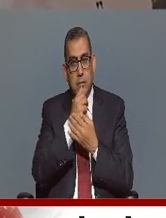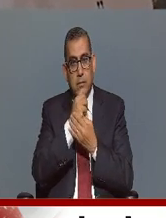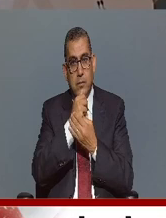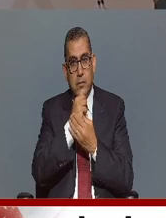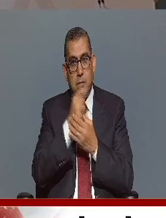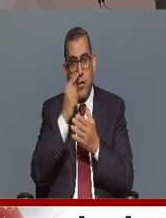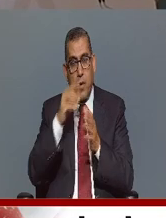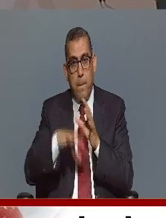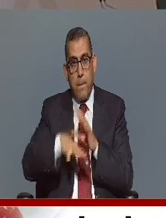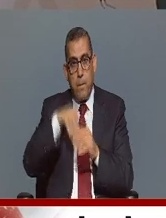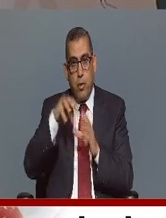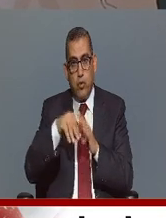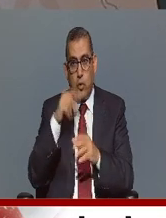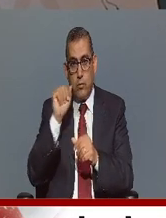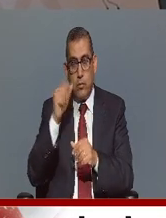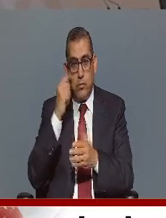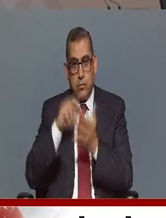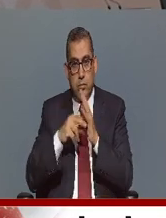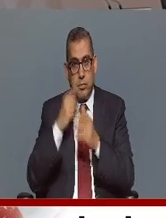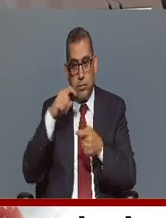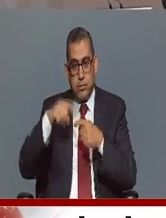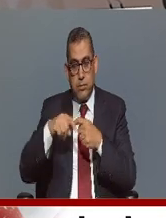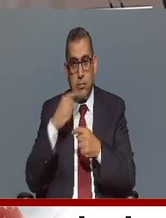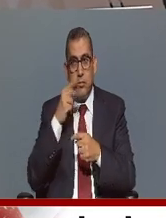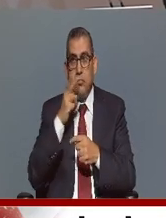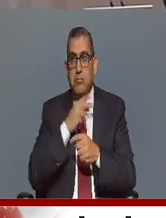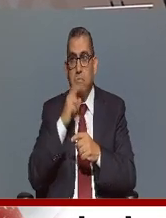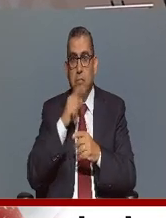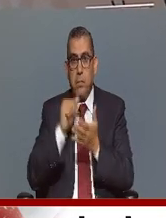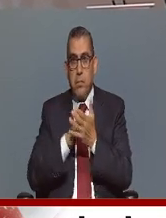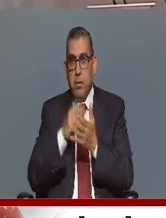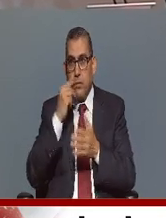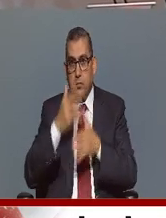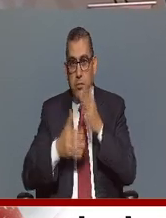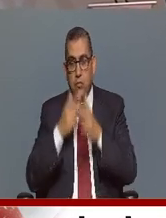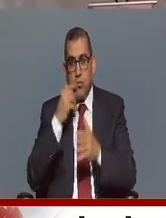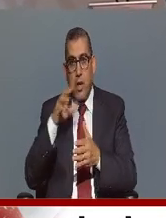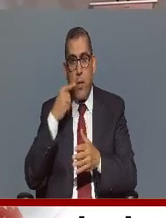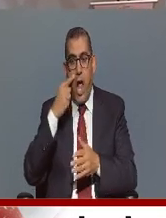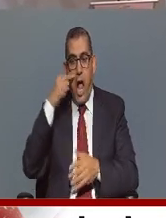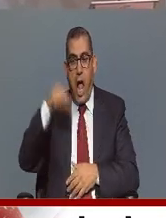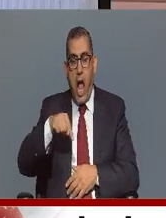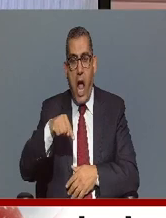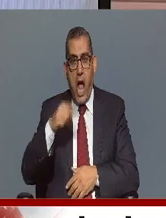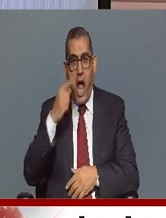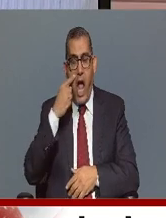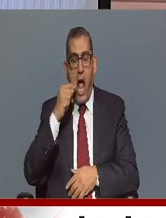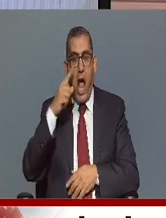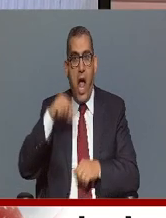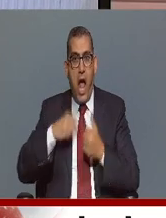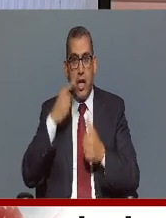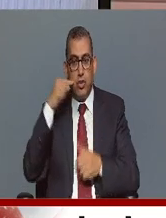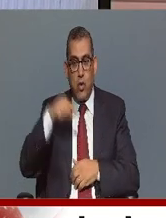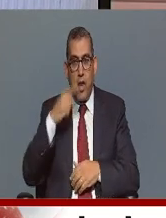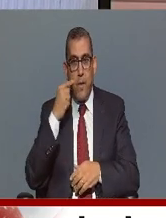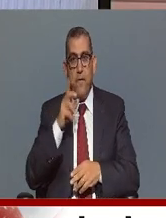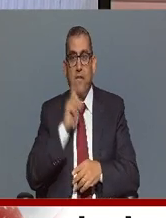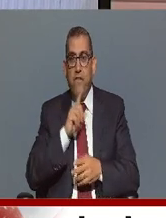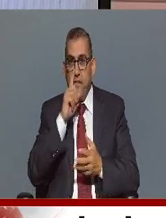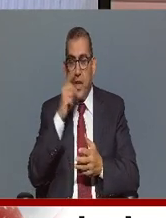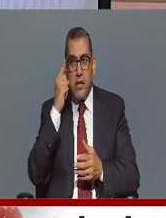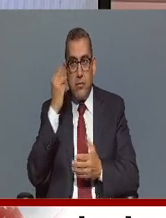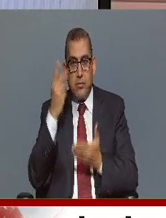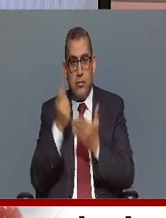مشروعات بيقوم بها جهاز التنسيق الحضاري، مشروع عاش هنا، ده لأشهر الفنانين والمبدعين